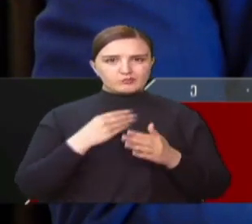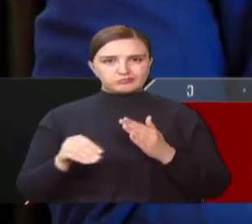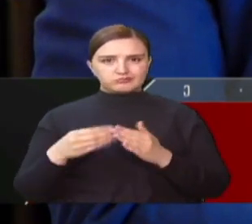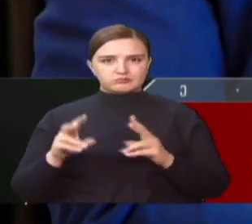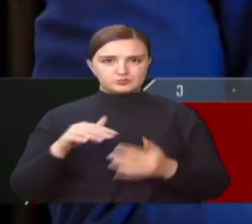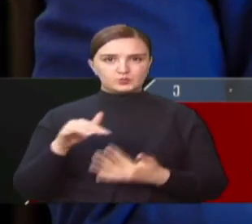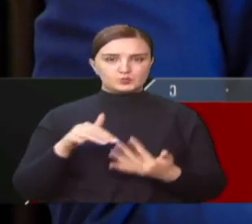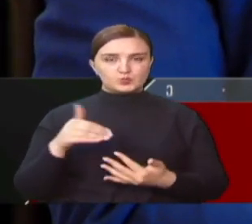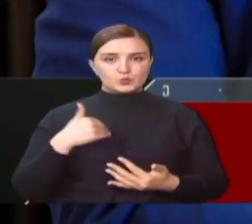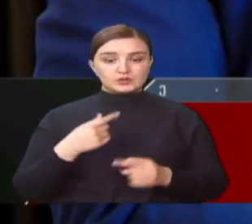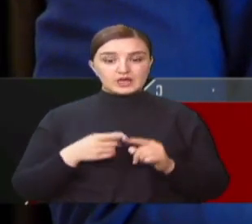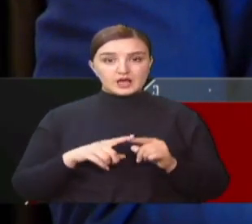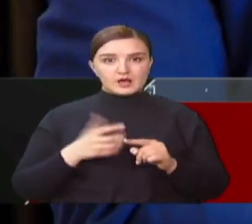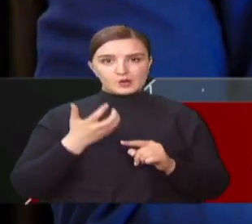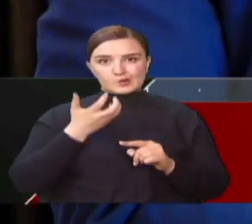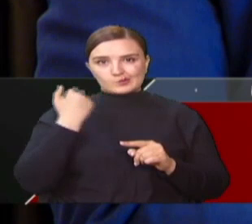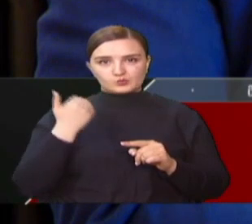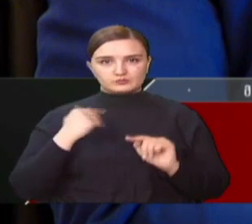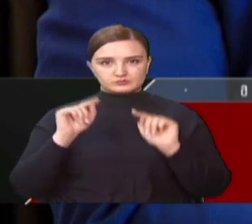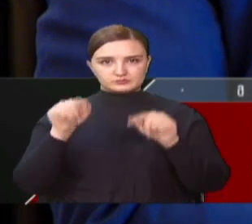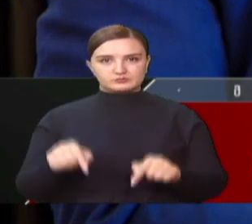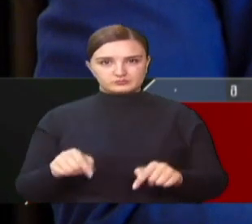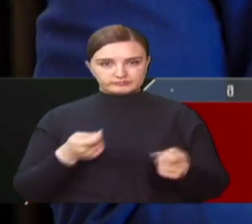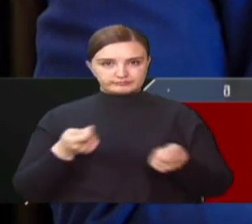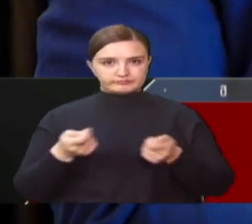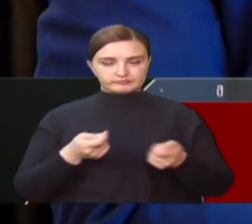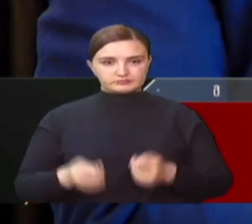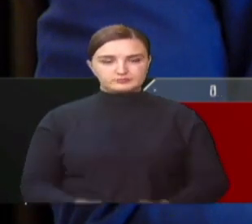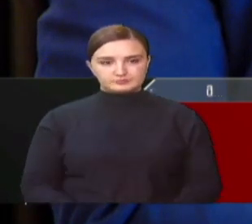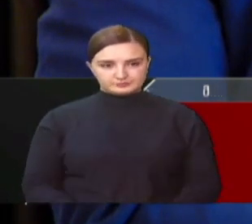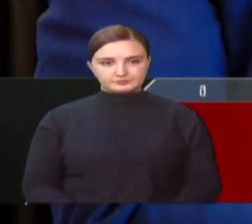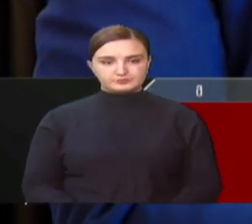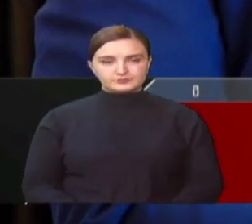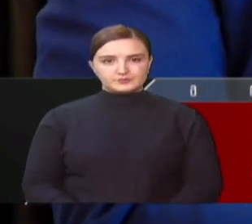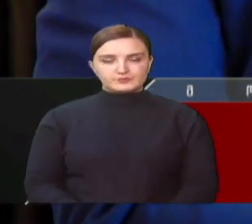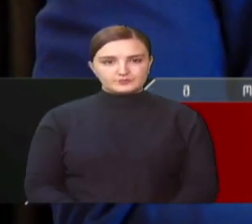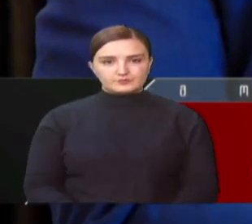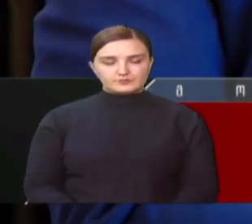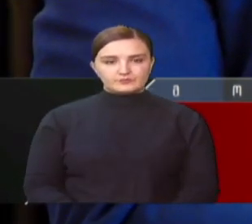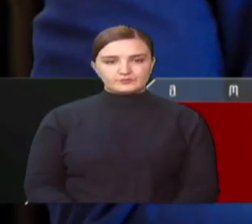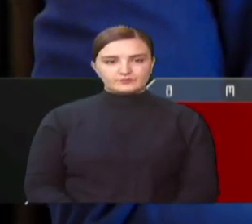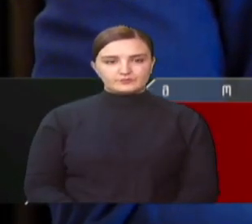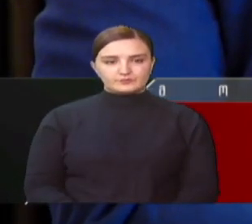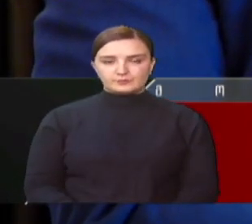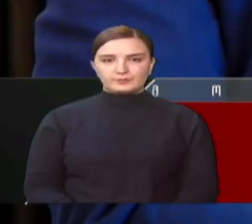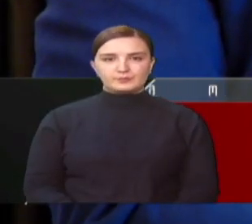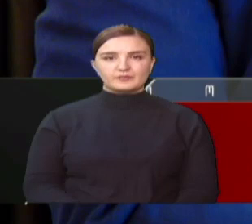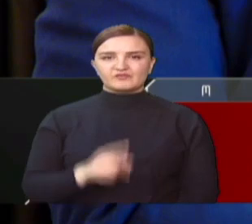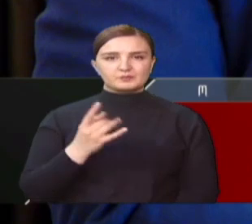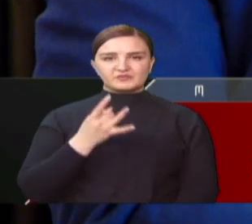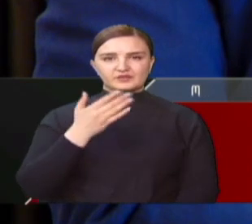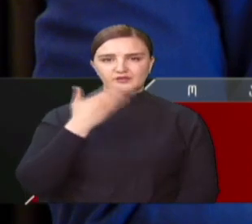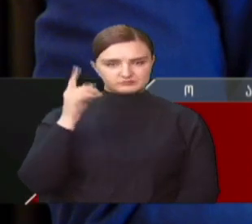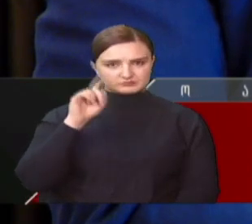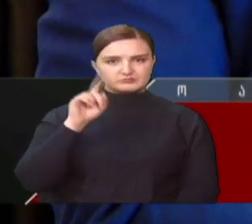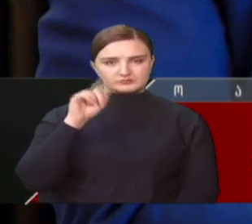ამის მეშვეობით ამღრევა წყლის და ამღრევა წყალში ძალაუფლების თევზის დაჭერა. Ეს არ ხდება პირველად, ბოლო 10